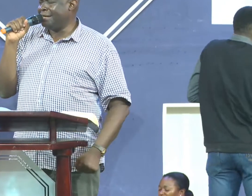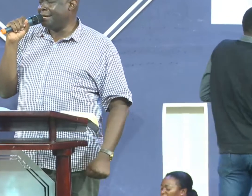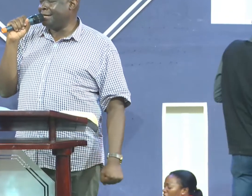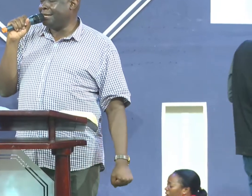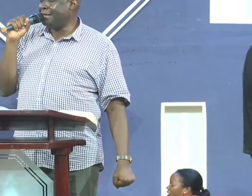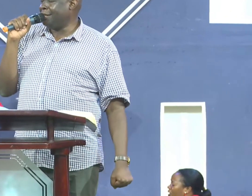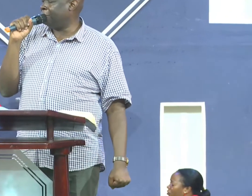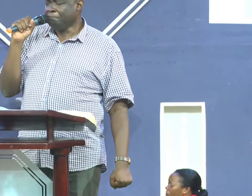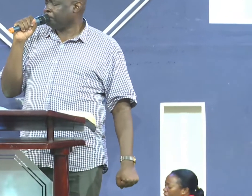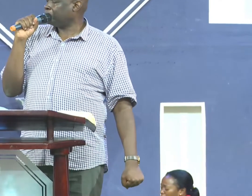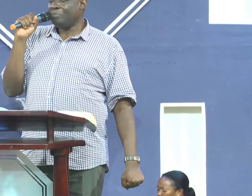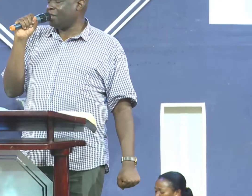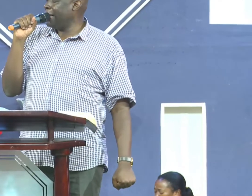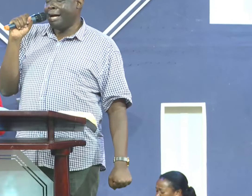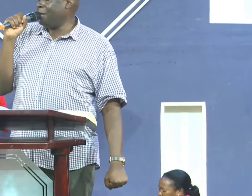bwaffe